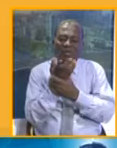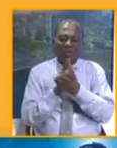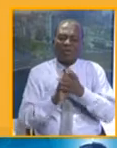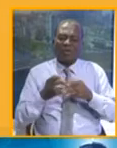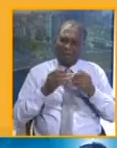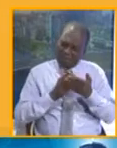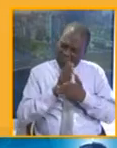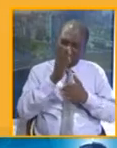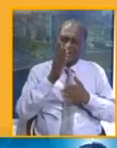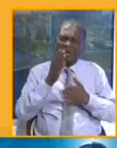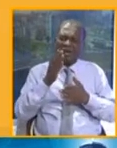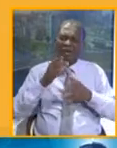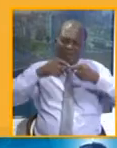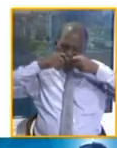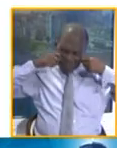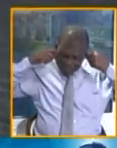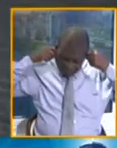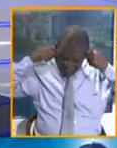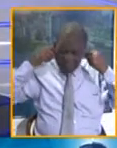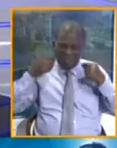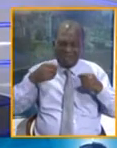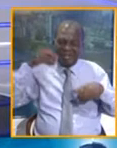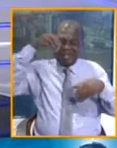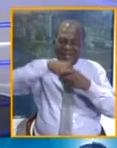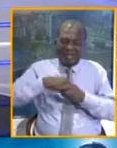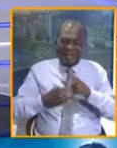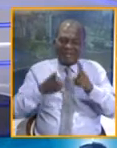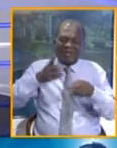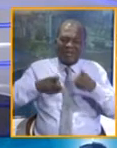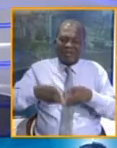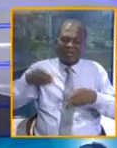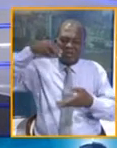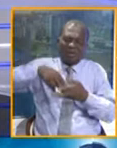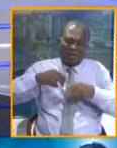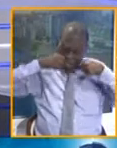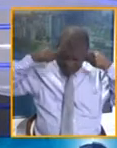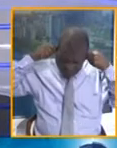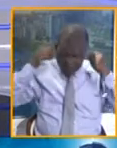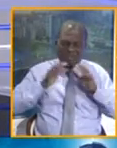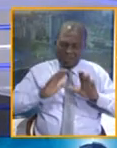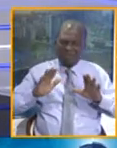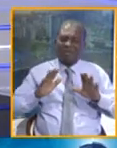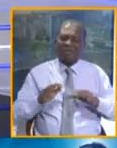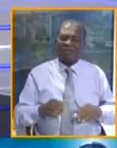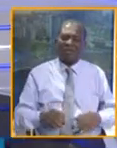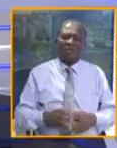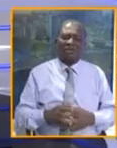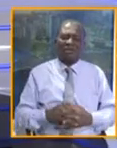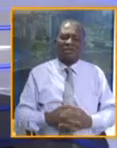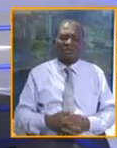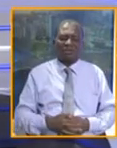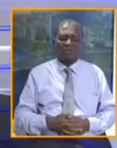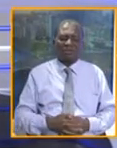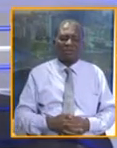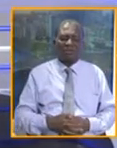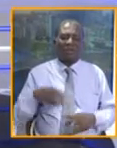date, 83 425 personnes ont été vaccinées contre la Covid-19 en Côte d'Ivoire.